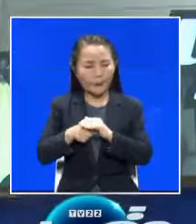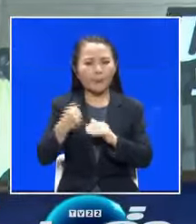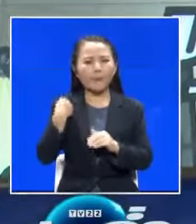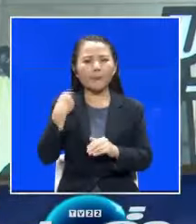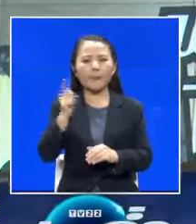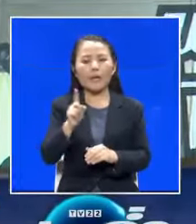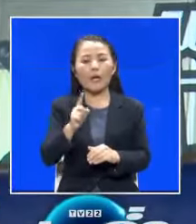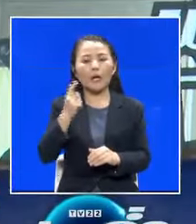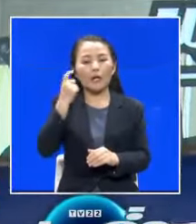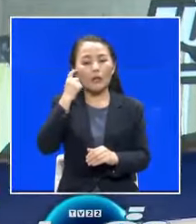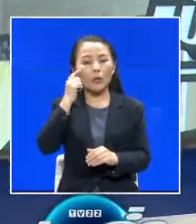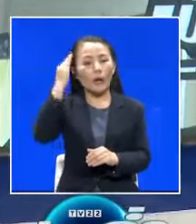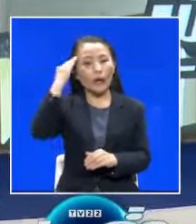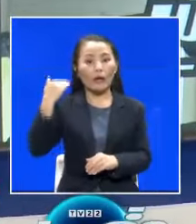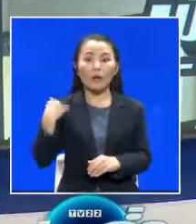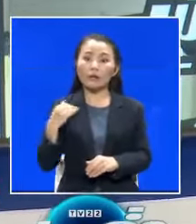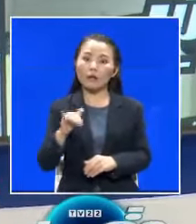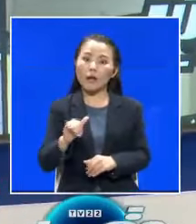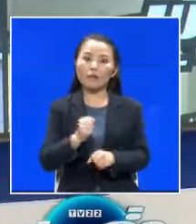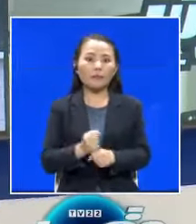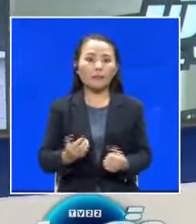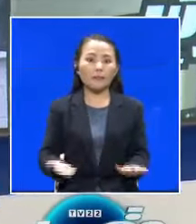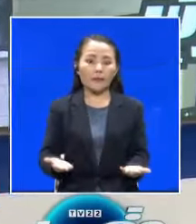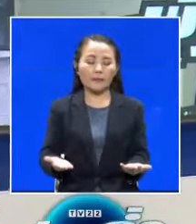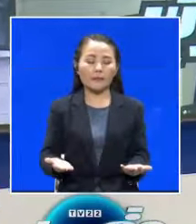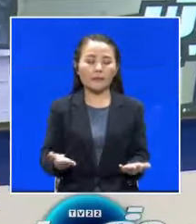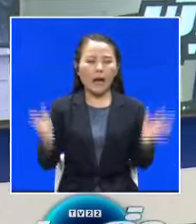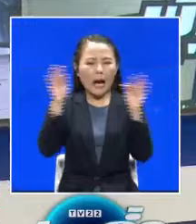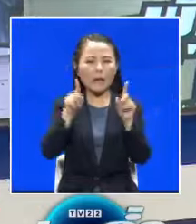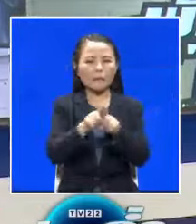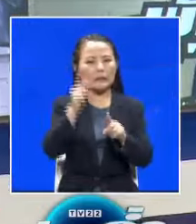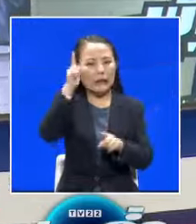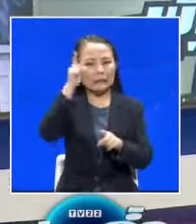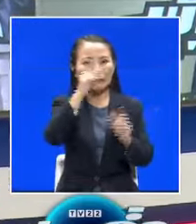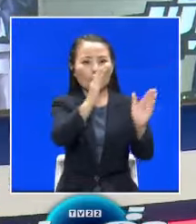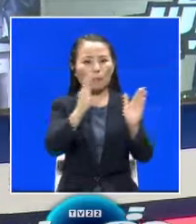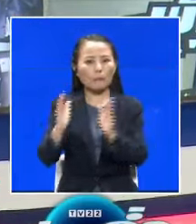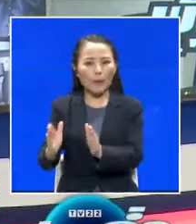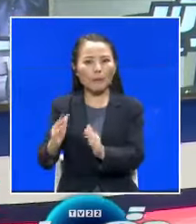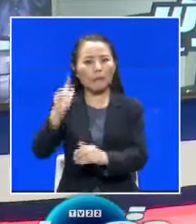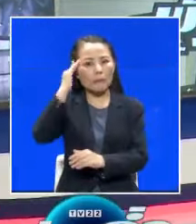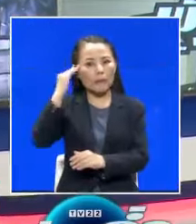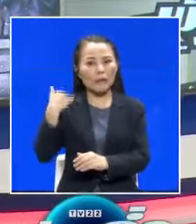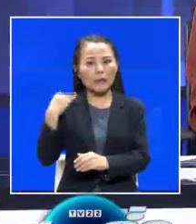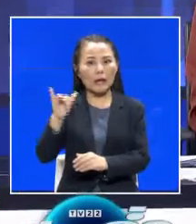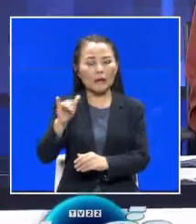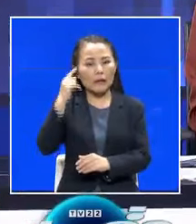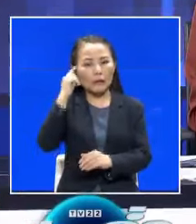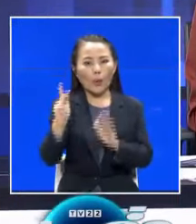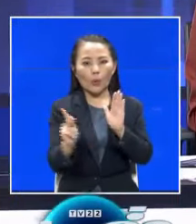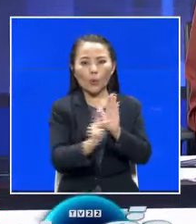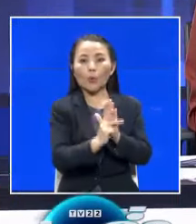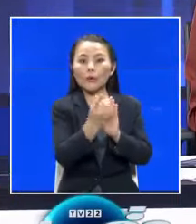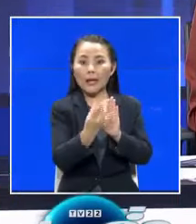คือโอกาสของคุณยิ่งลักษณ์ชินวัตรล่ะ จะ เป็นแบบคุณทักษิณหรือไม่อย่างไรนะคะแล้วมันน่าจะมีเงื่อนไขอยู่